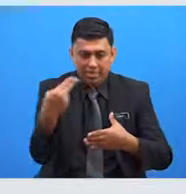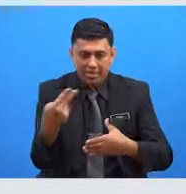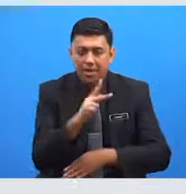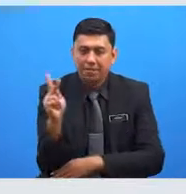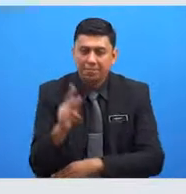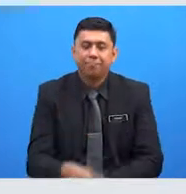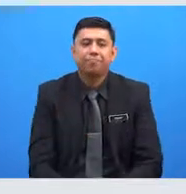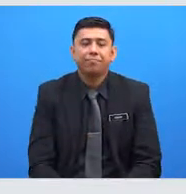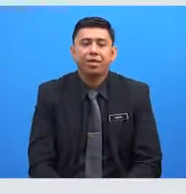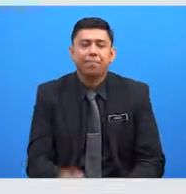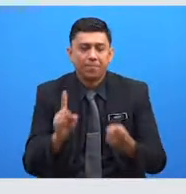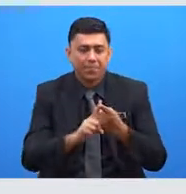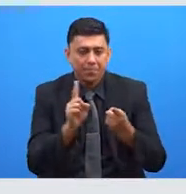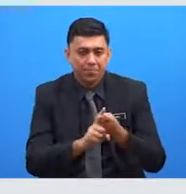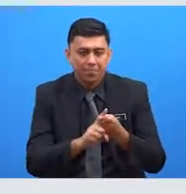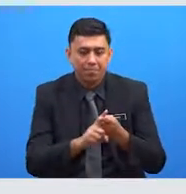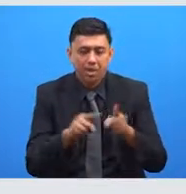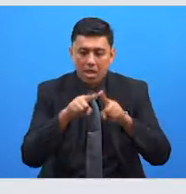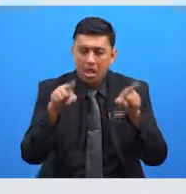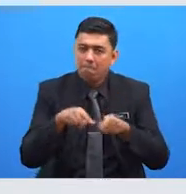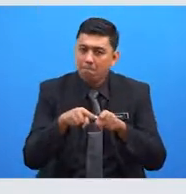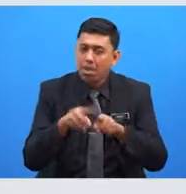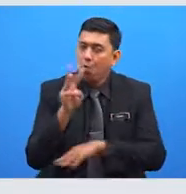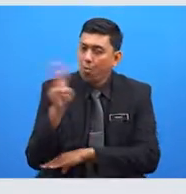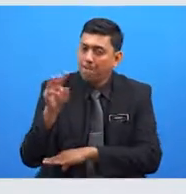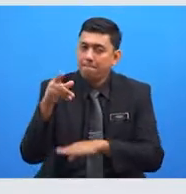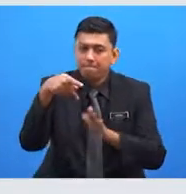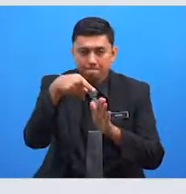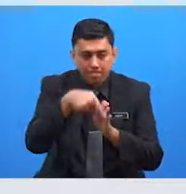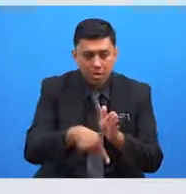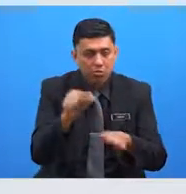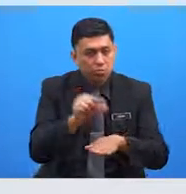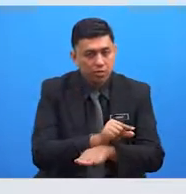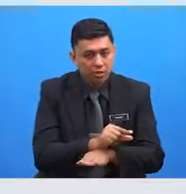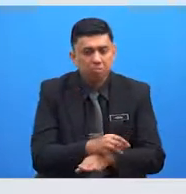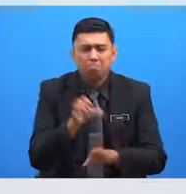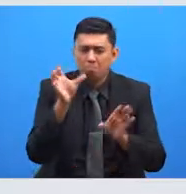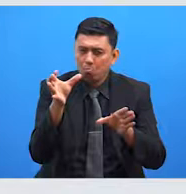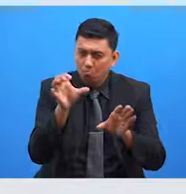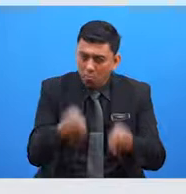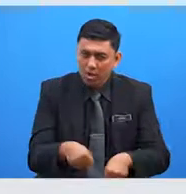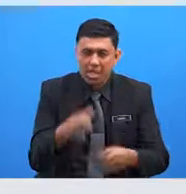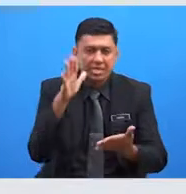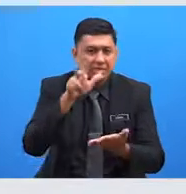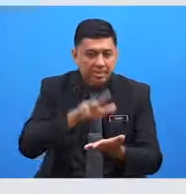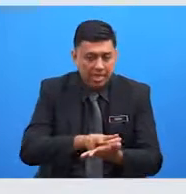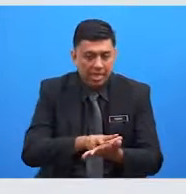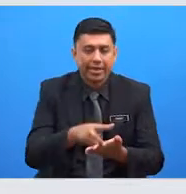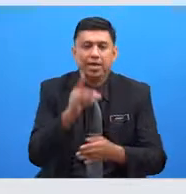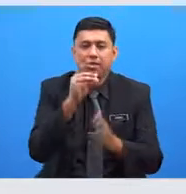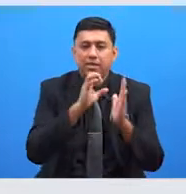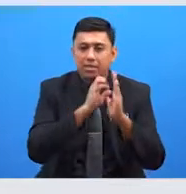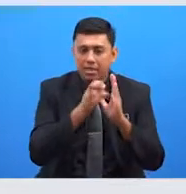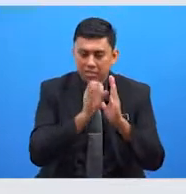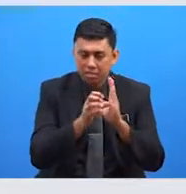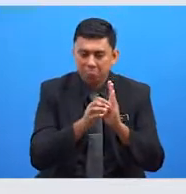Fitur yang pertama iaitu laman web pengguna yang boleh menerima dan mengesahkan data. Jika pengguna tidak